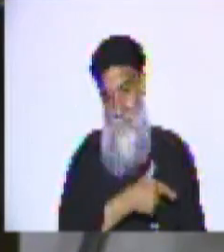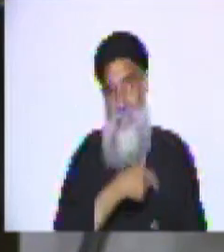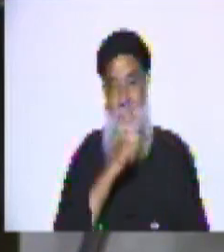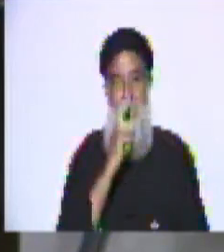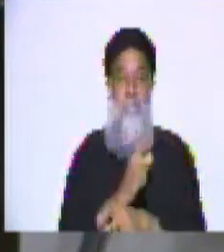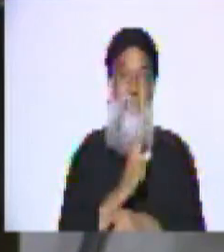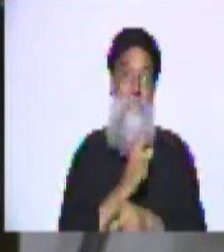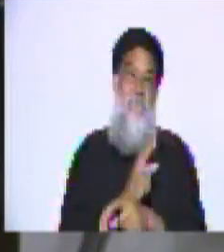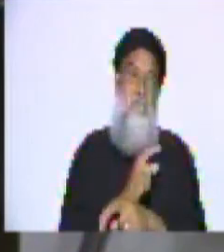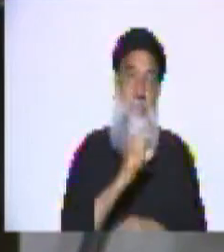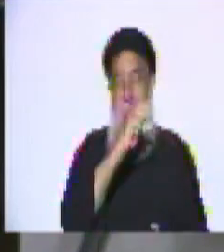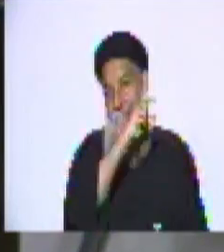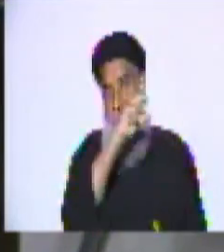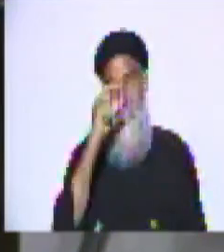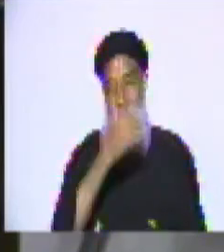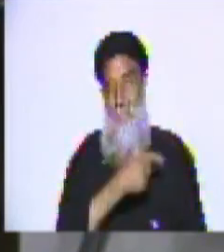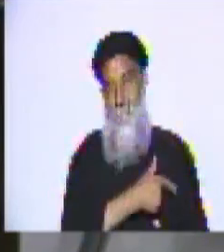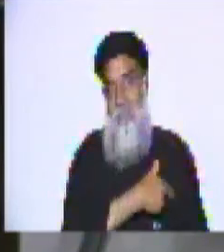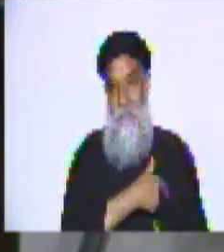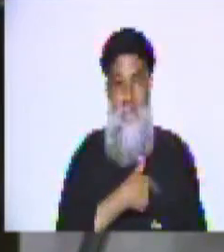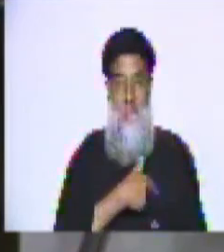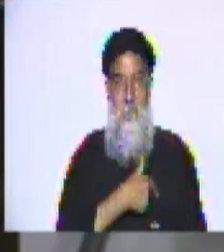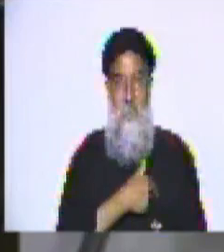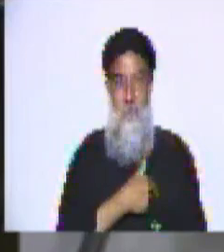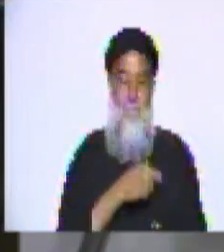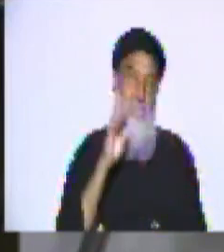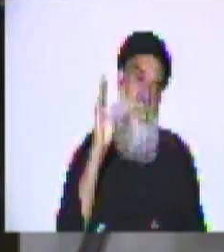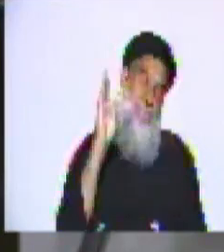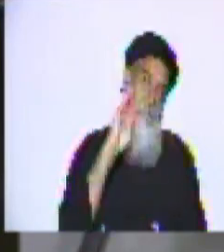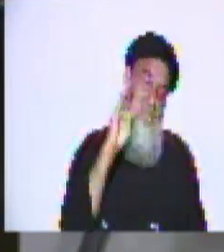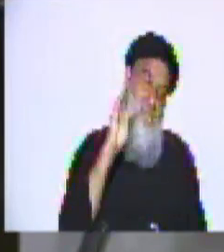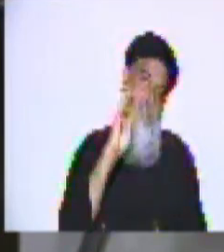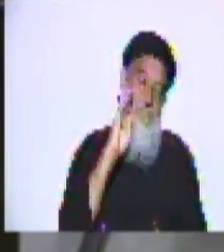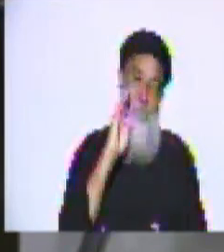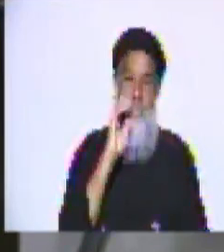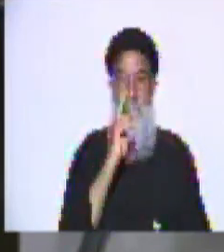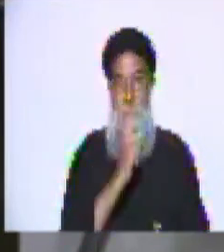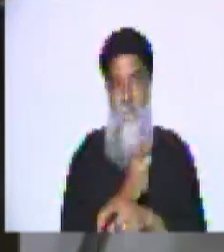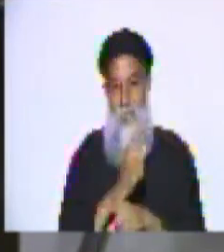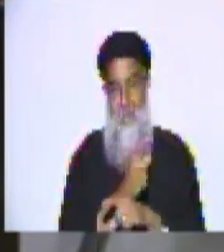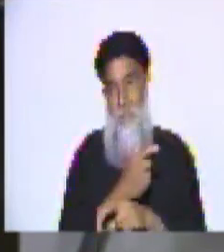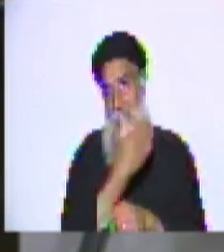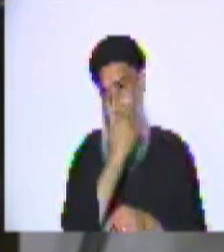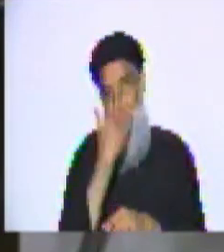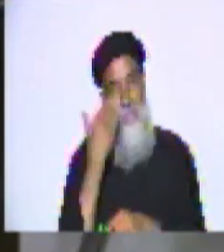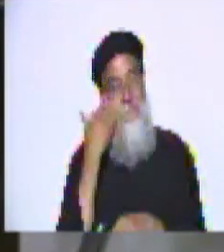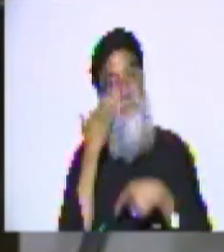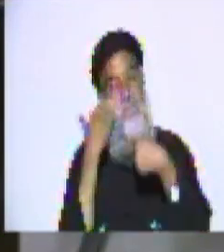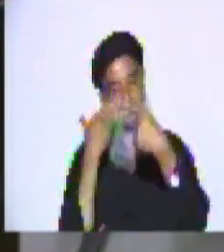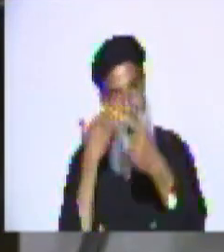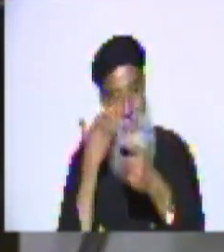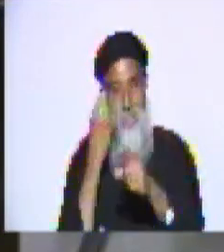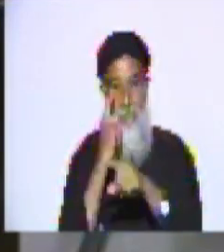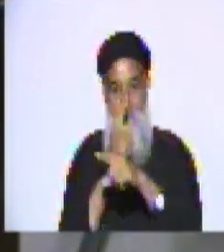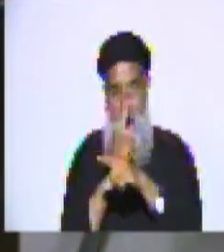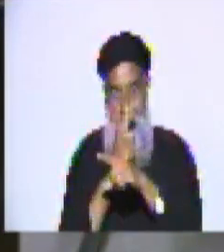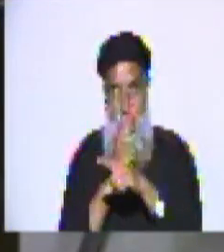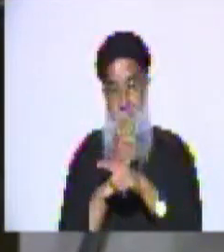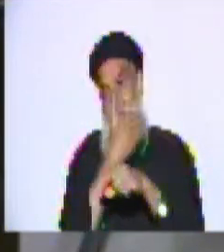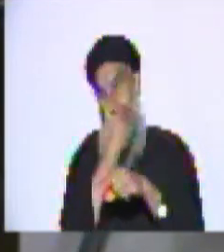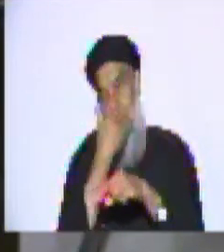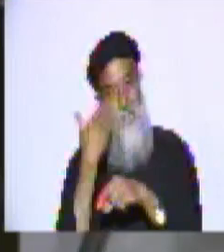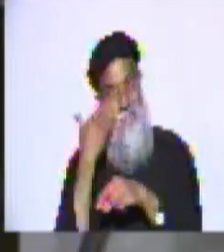برضو مجرد تسمية. لا، صوم الرسل يعني. صوم الرسل، الصوم اللي صاموا الرسل. صوم